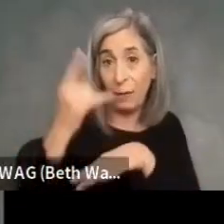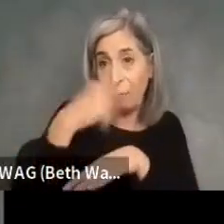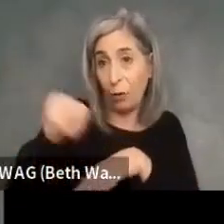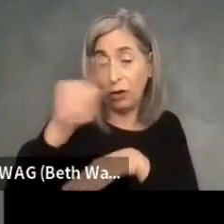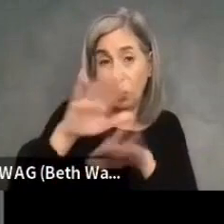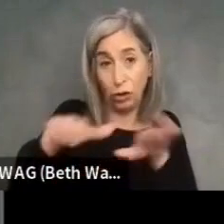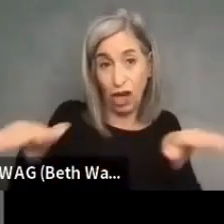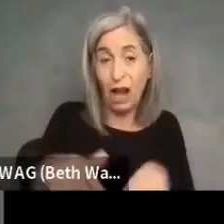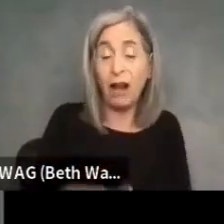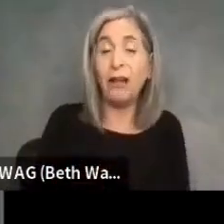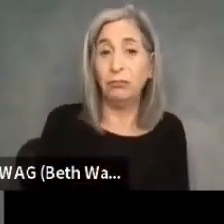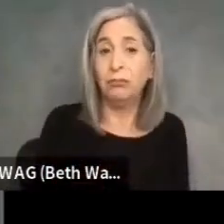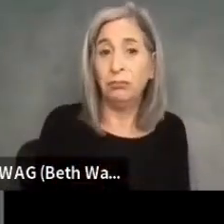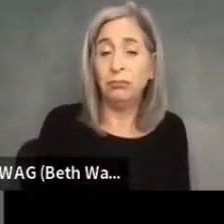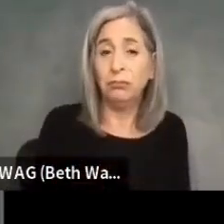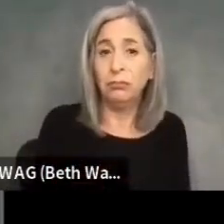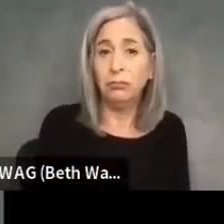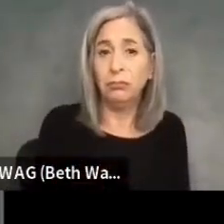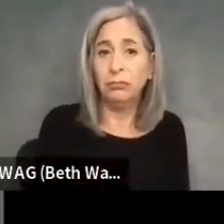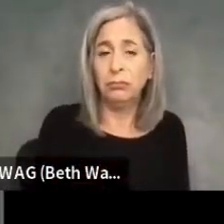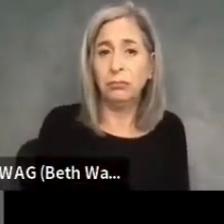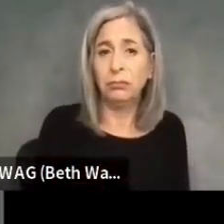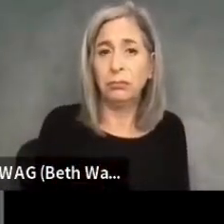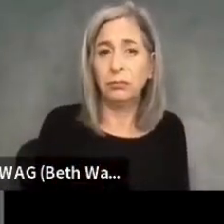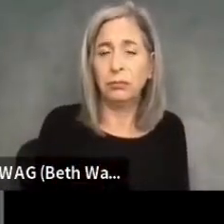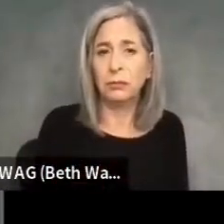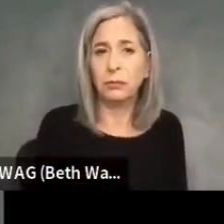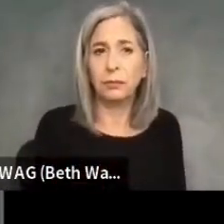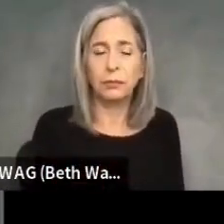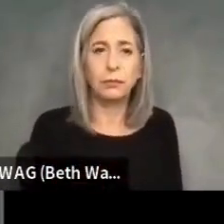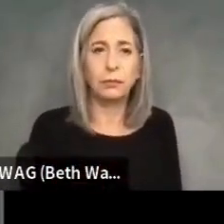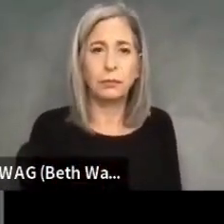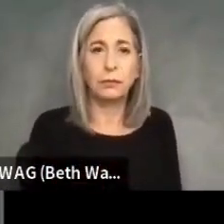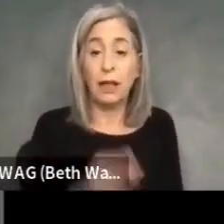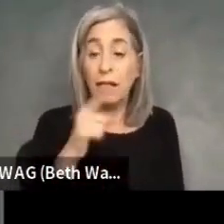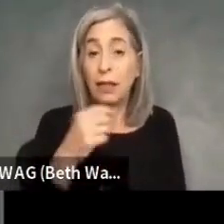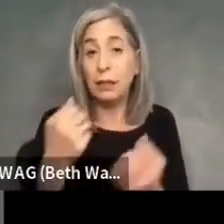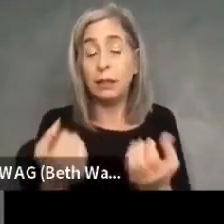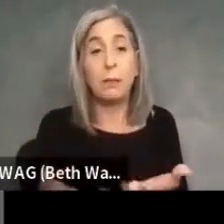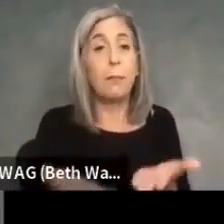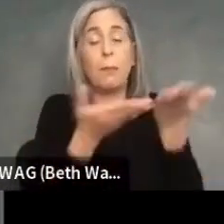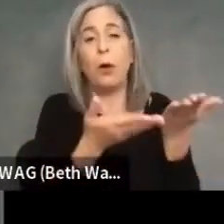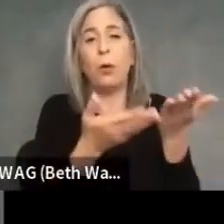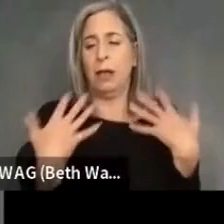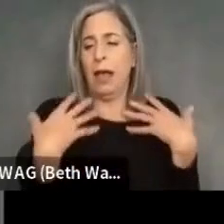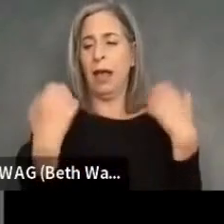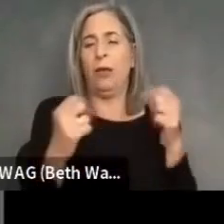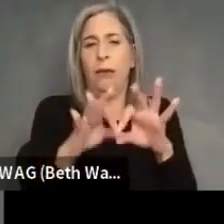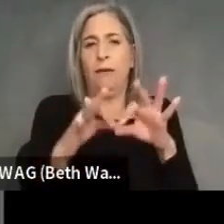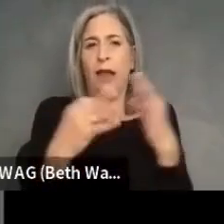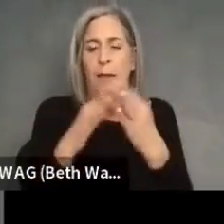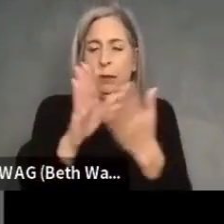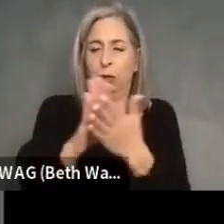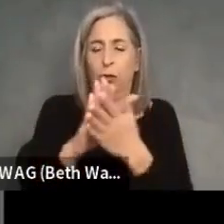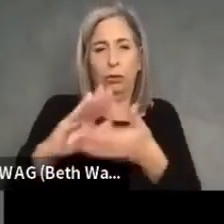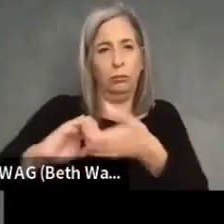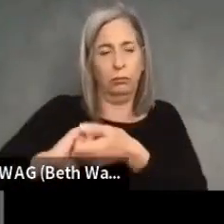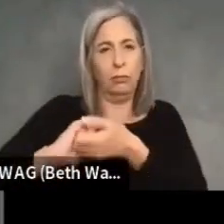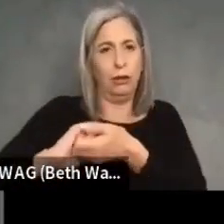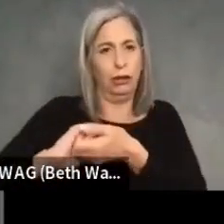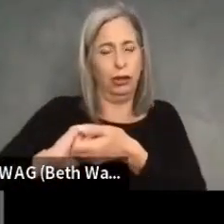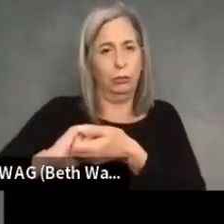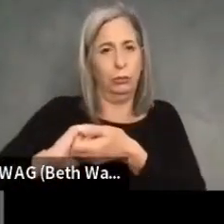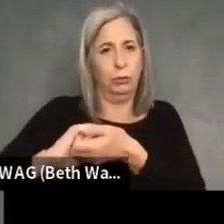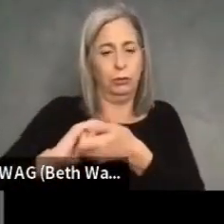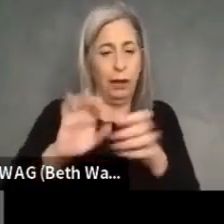常有害的，因为你不知道，对学校给你的孩子提供了什么样的信息，